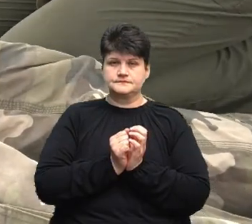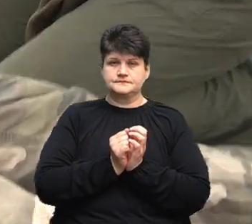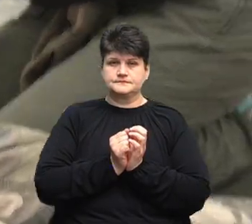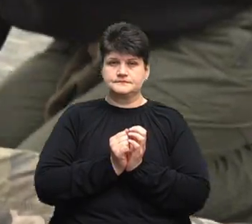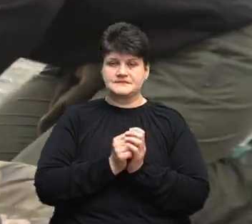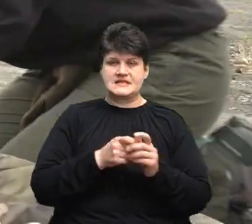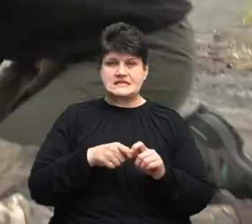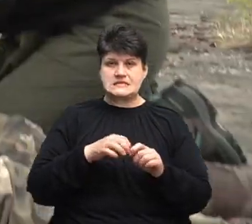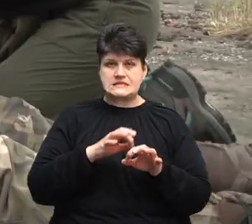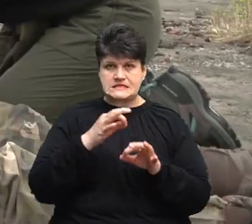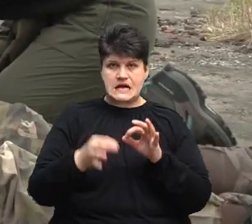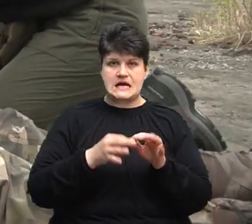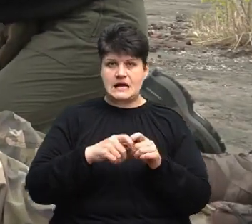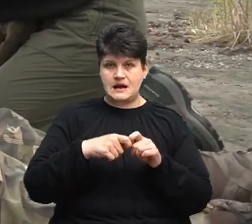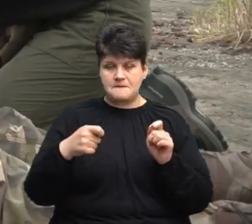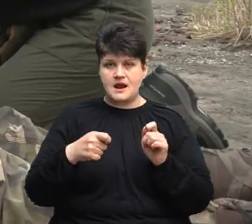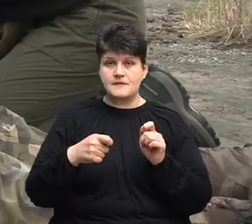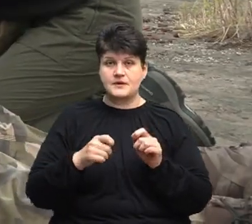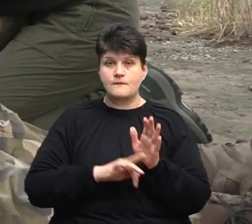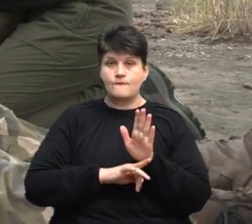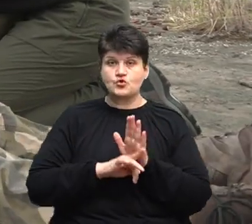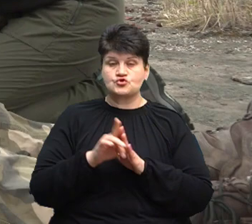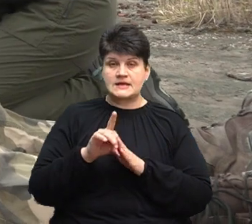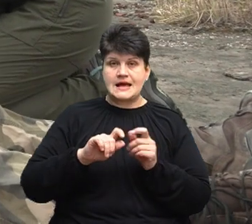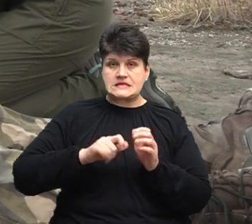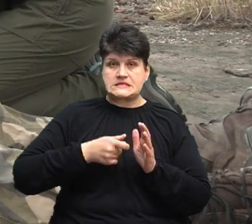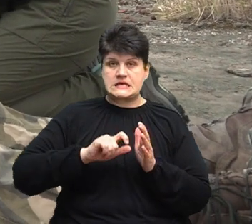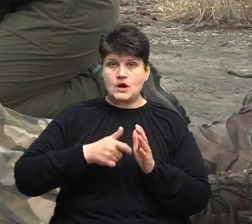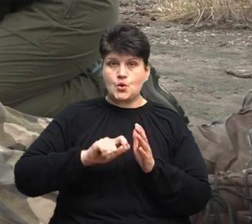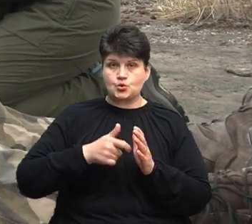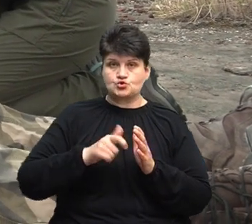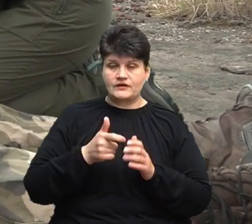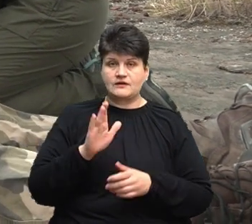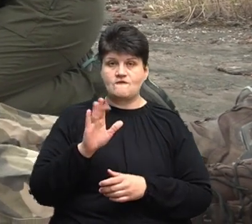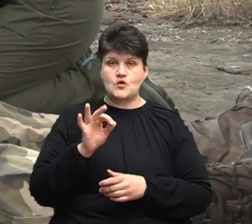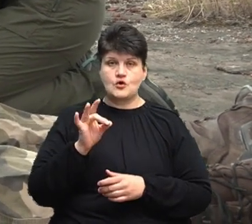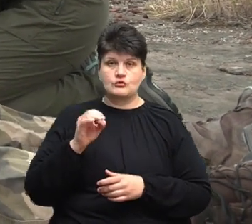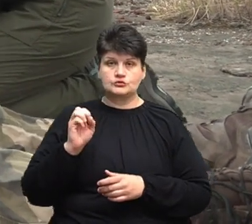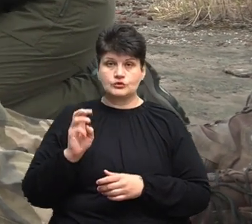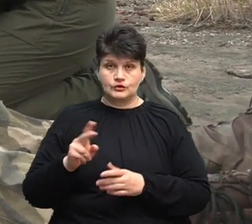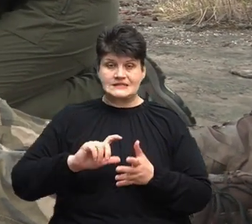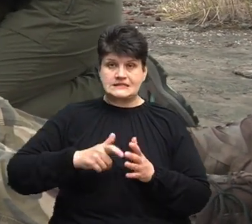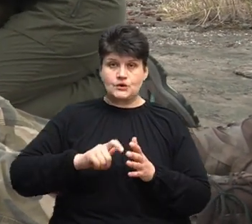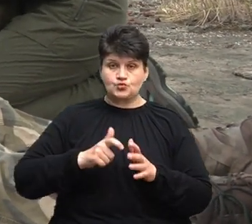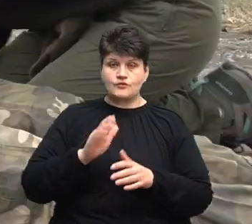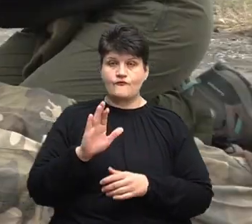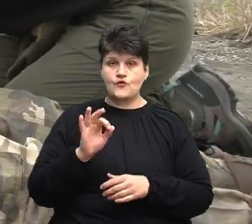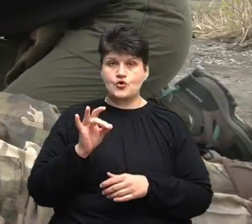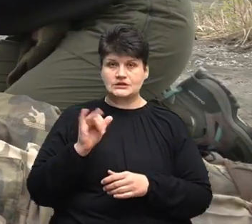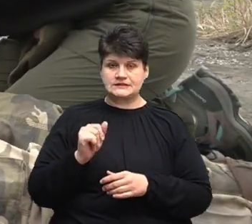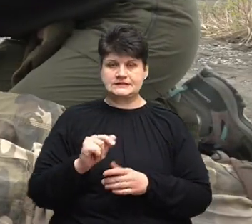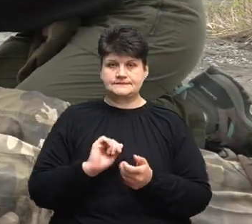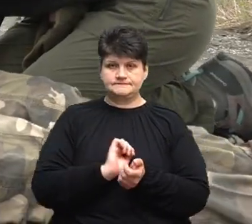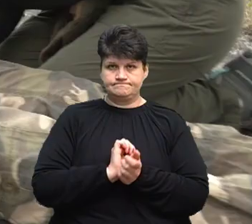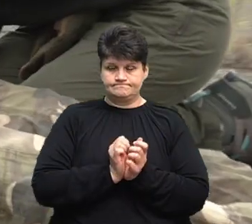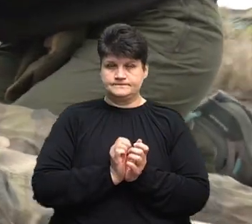закріпляємо стропу і починаємо закручувати вороток. Закручуємо вороток максимально щільно.